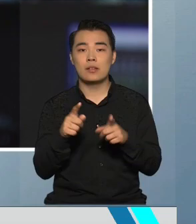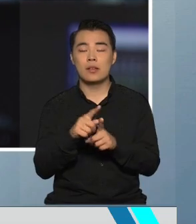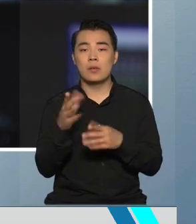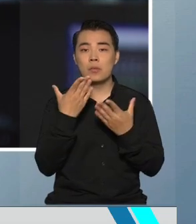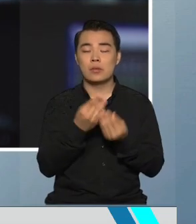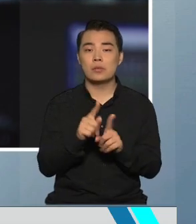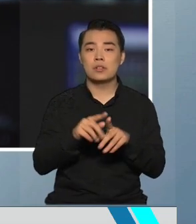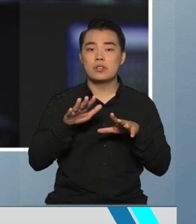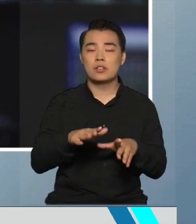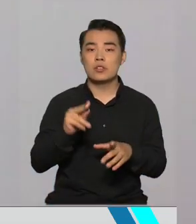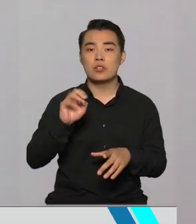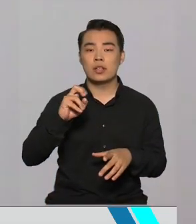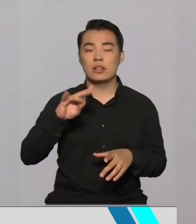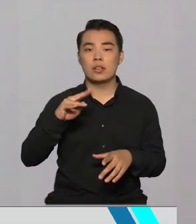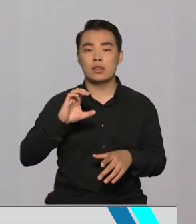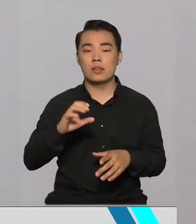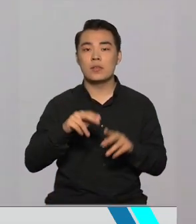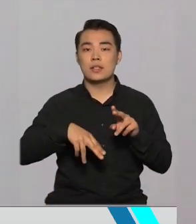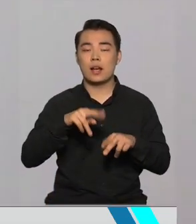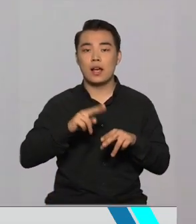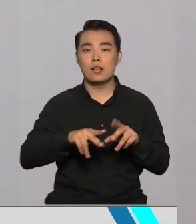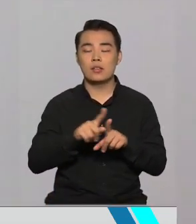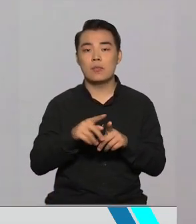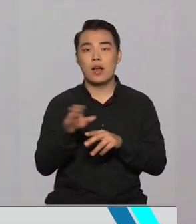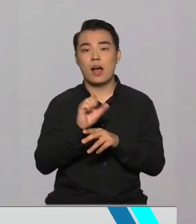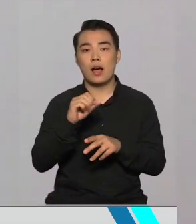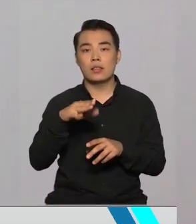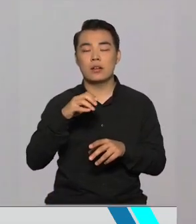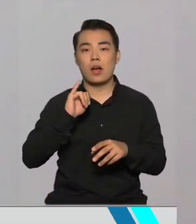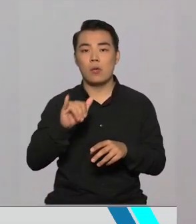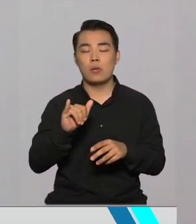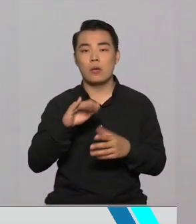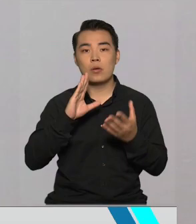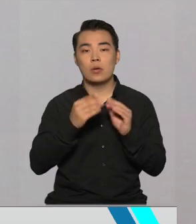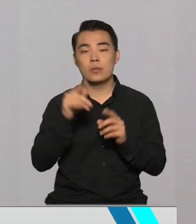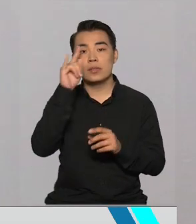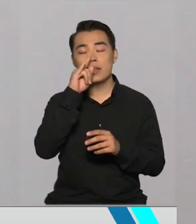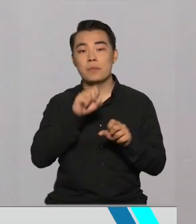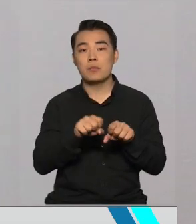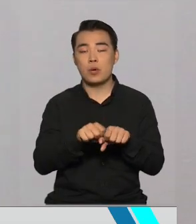месторождения «Тенгиз», рассмотреть возможность строительства из Атырау до Курыка нефтепровод,